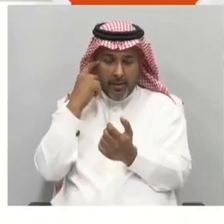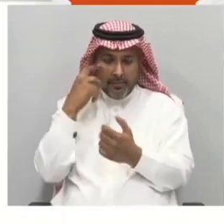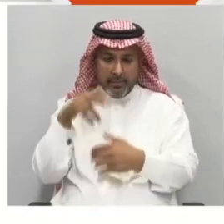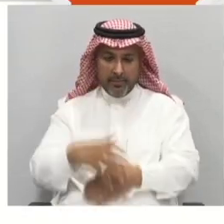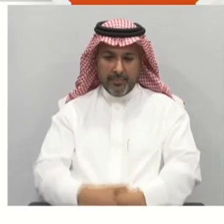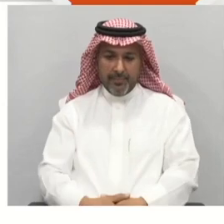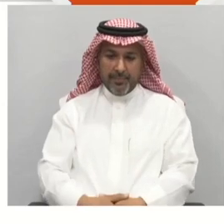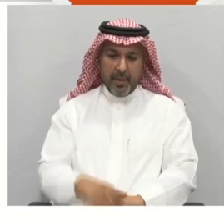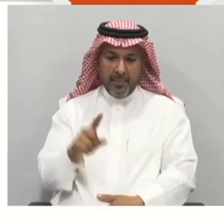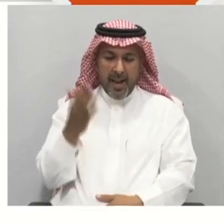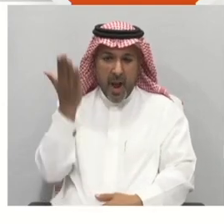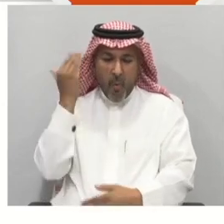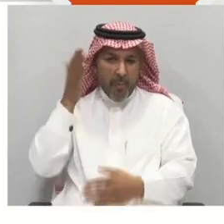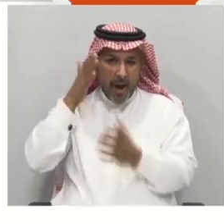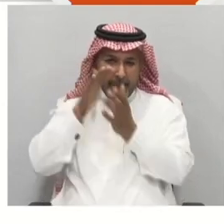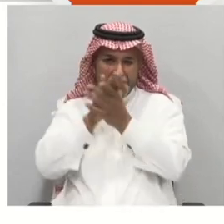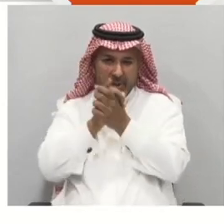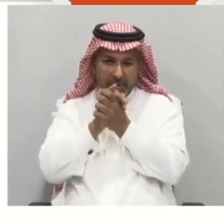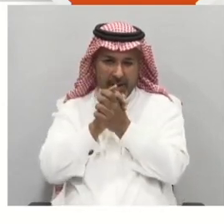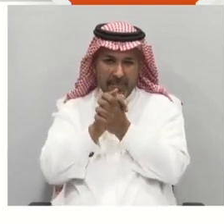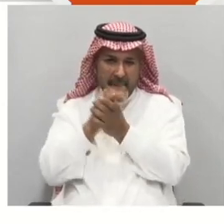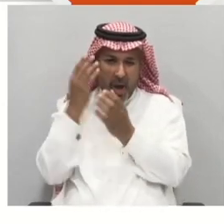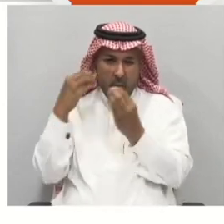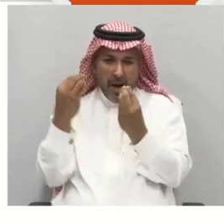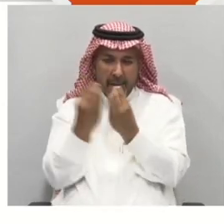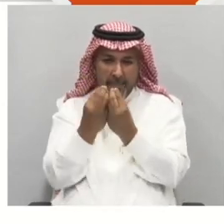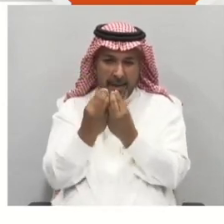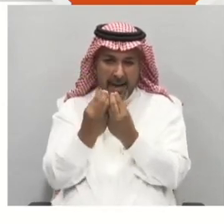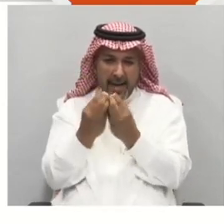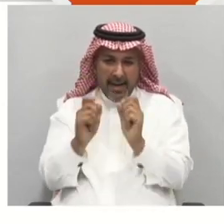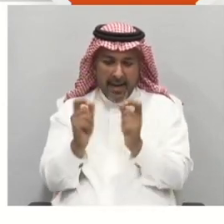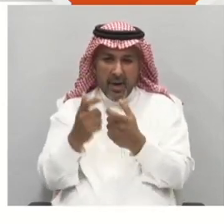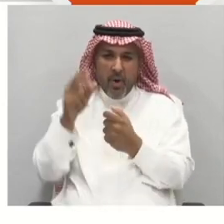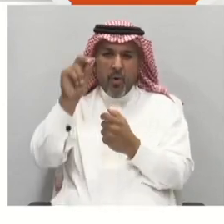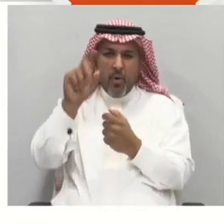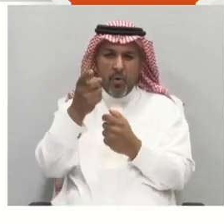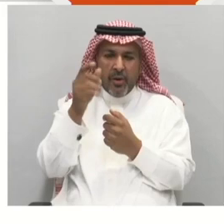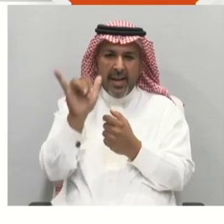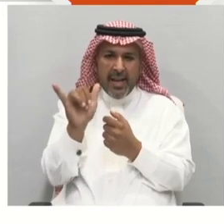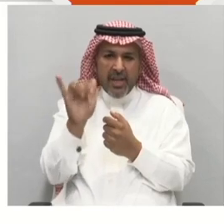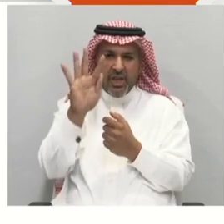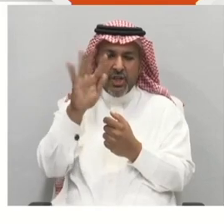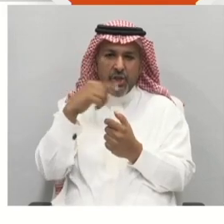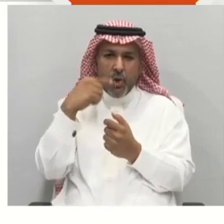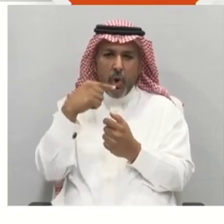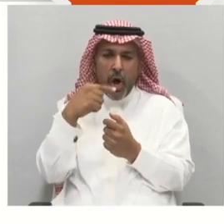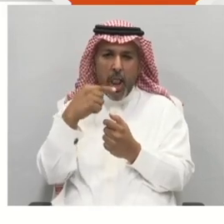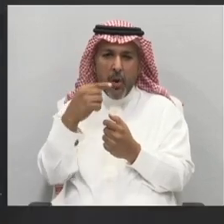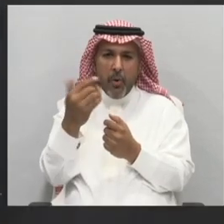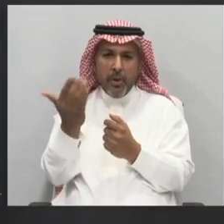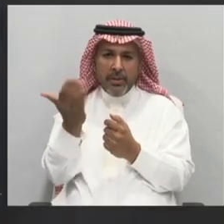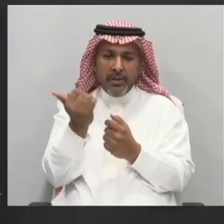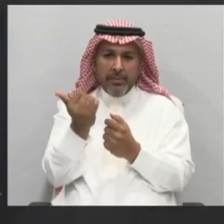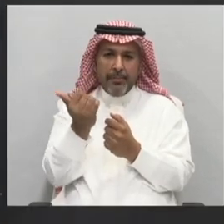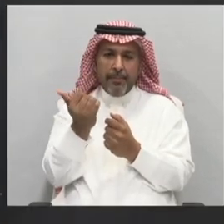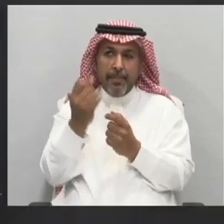ان قريشا طلبت من نبينا محمد صلى الله عليه وسلم ارادت من النبي صلى الله عليه وسلم ايه فاشارت الى